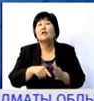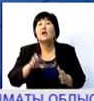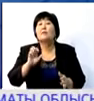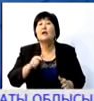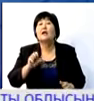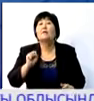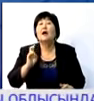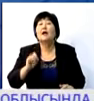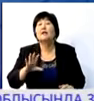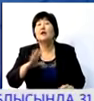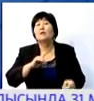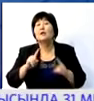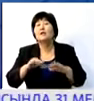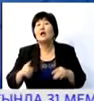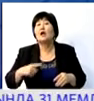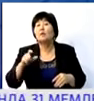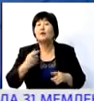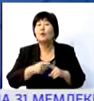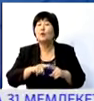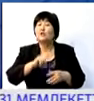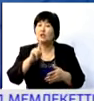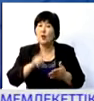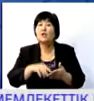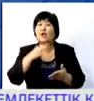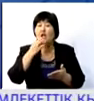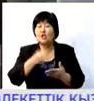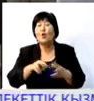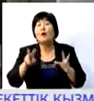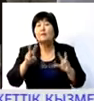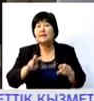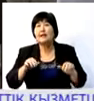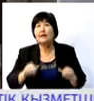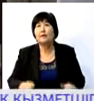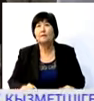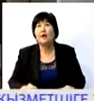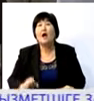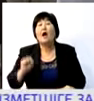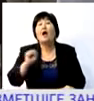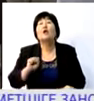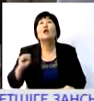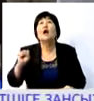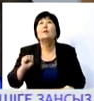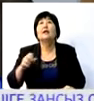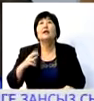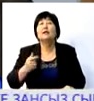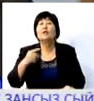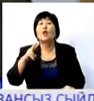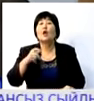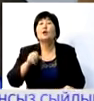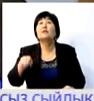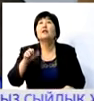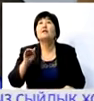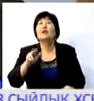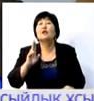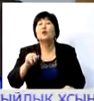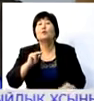Бегімана балабақшасында болған жиында мамандар осы сауалдарға жауап іздеді. Айгүл Абылайқызы балабақшада логопед дефектолог болып жұмыс